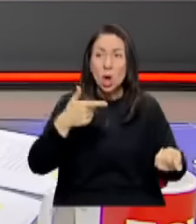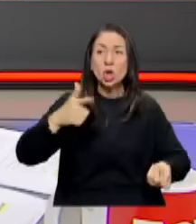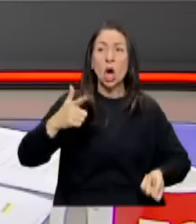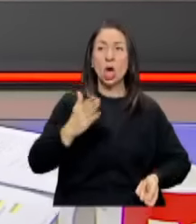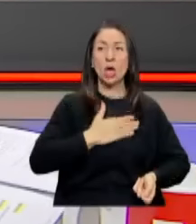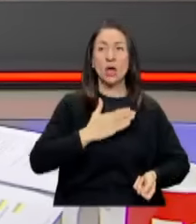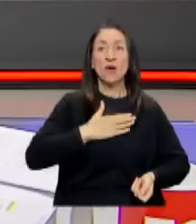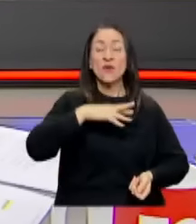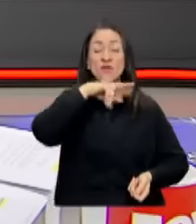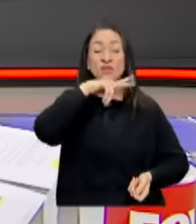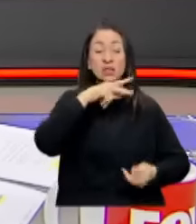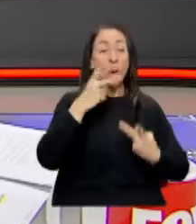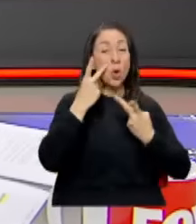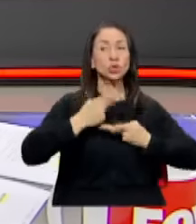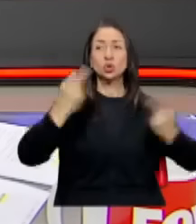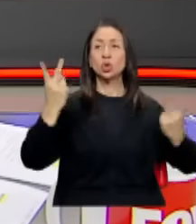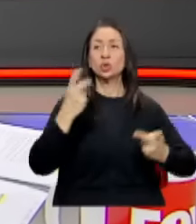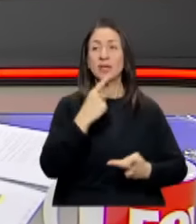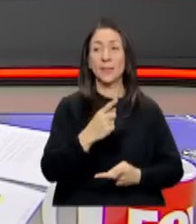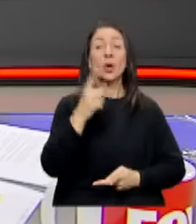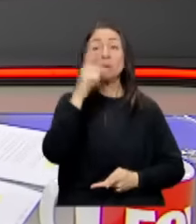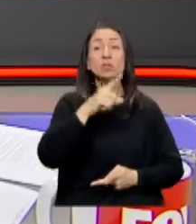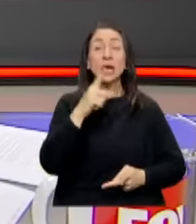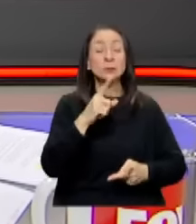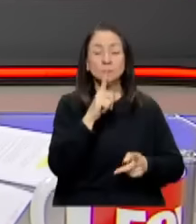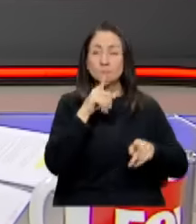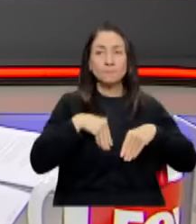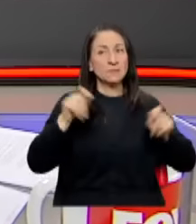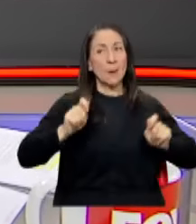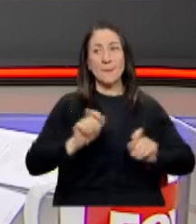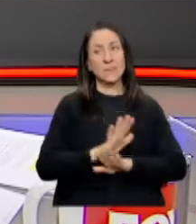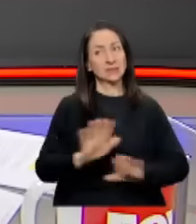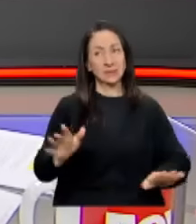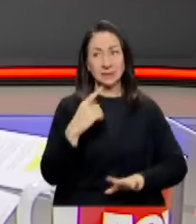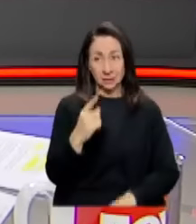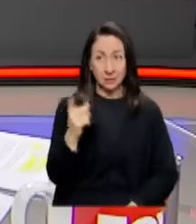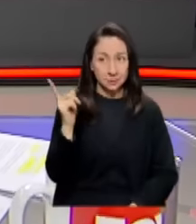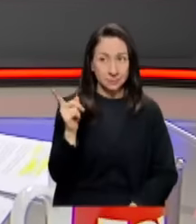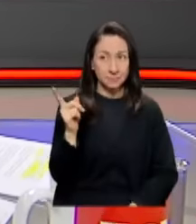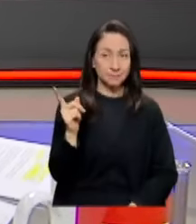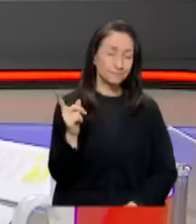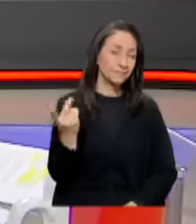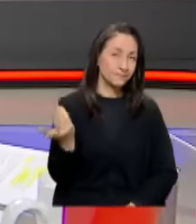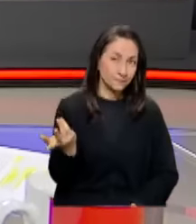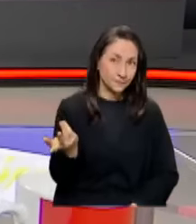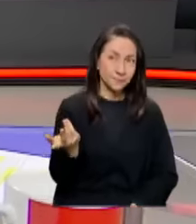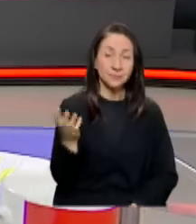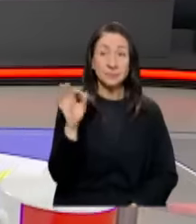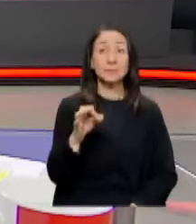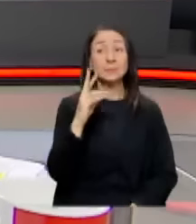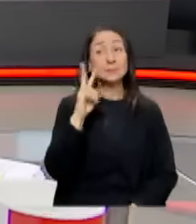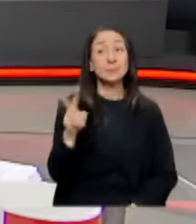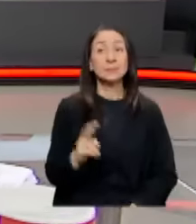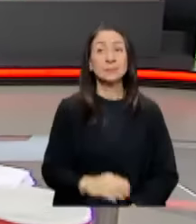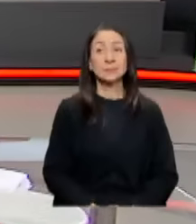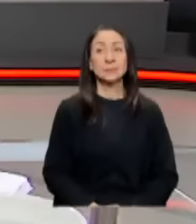köylümüz Fransa'nın bağımsızlığı demektir. O yüzden kayıtsız kalamayız dedi. Evet, şimdi gelelim